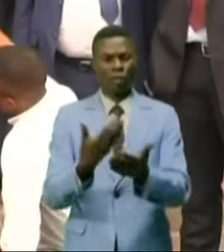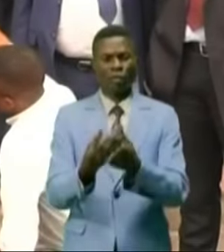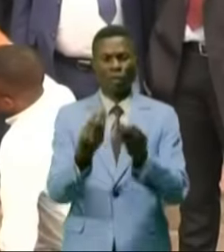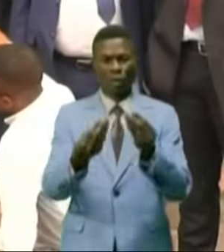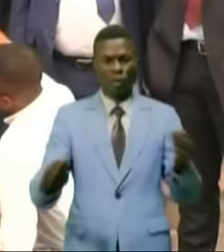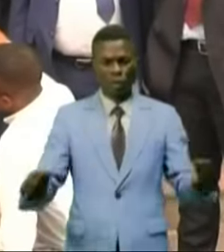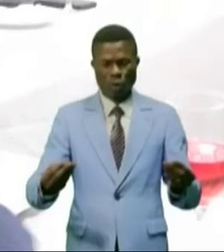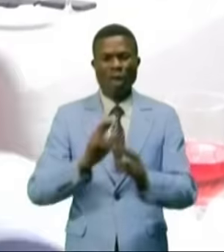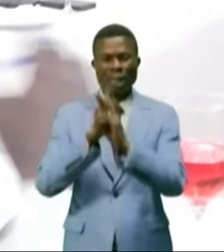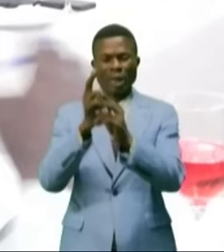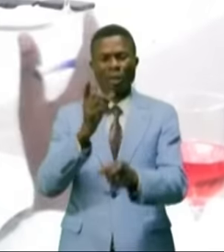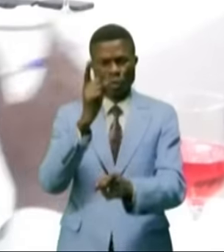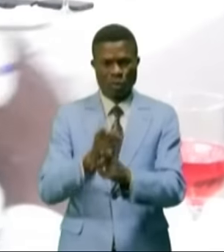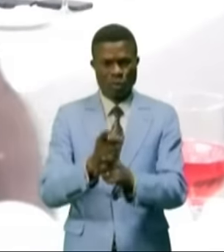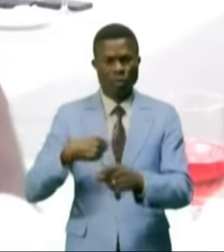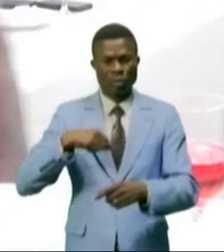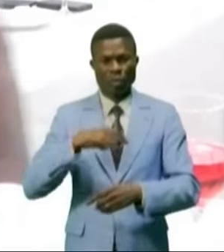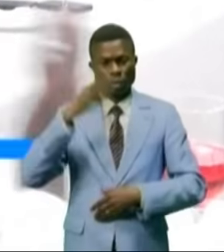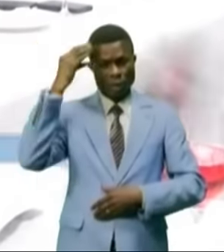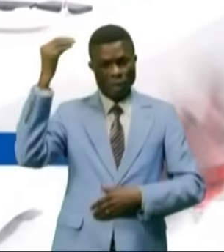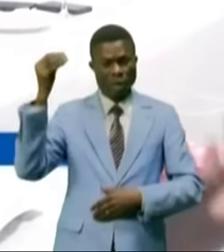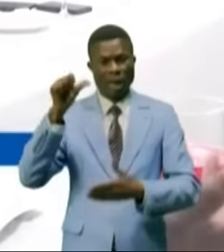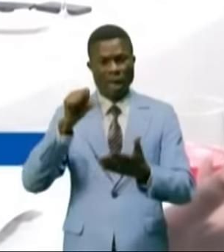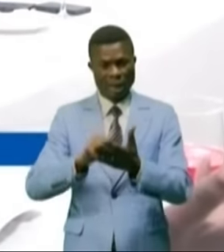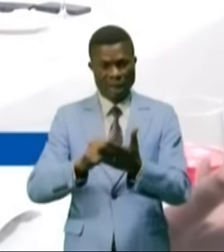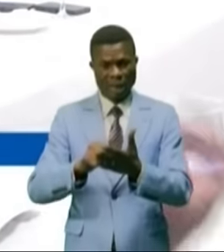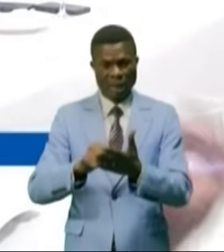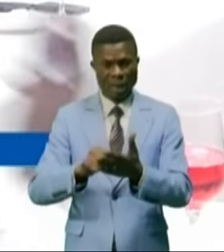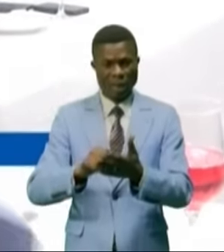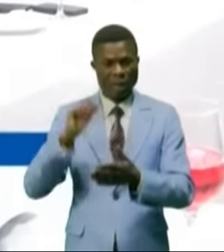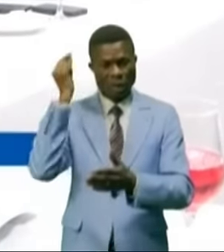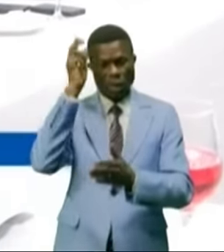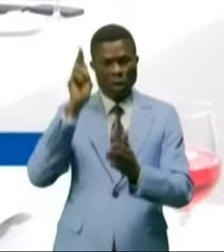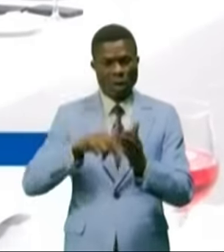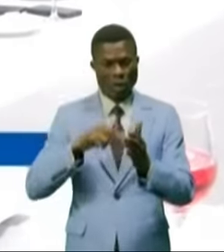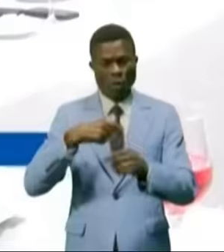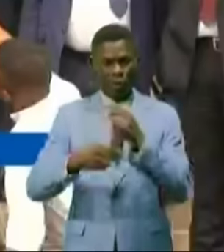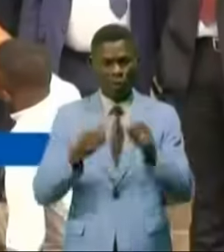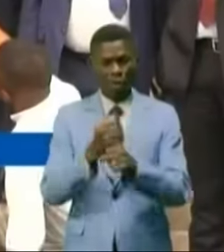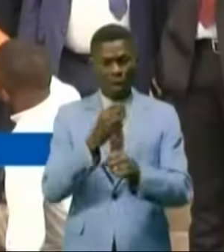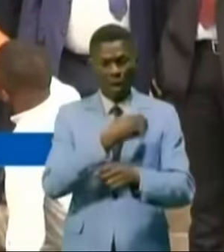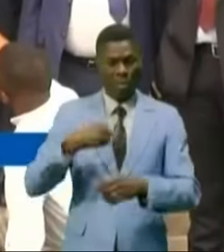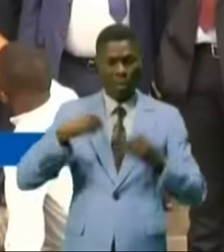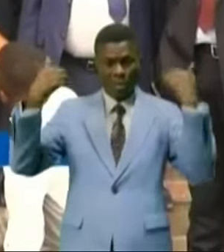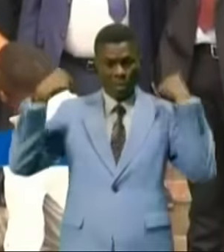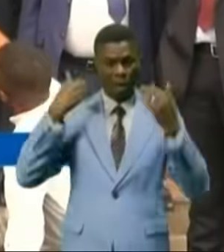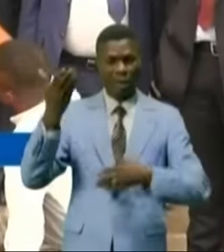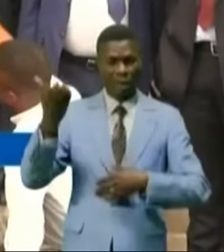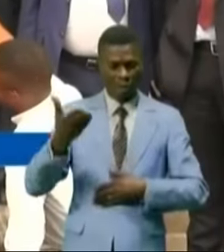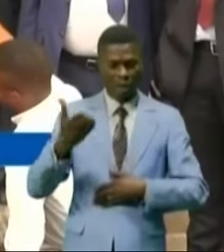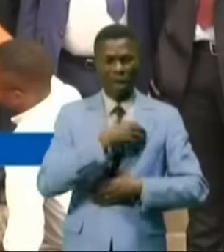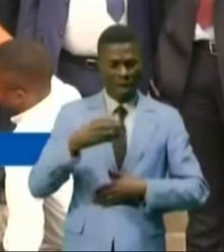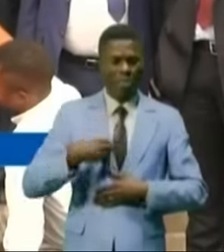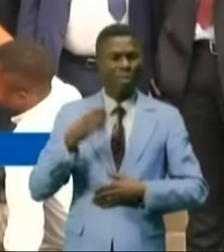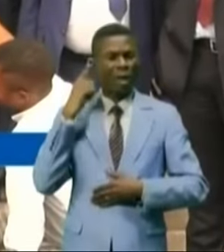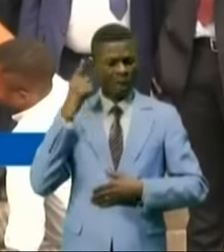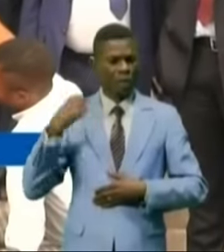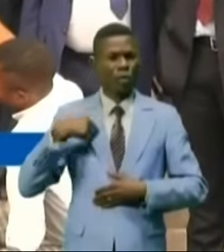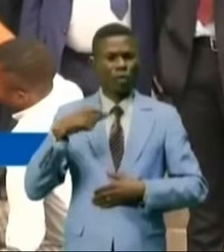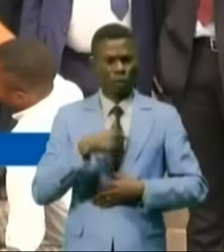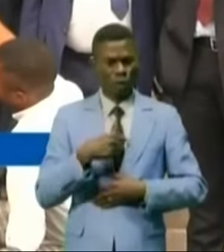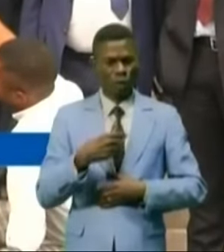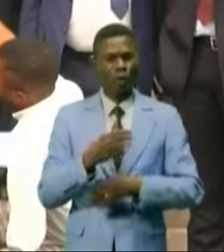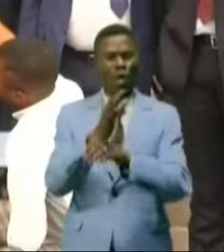réponses idoines. Et nous espérons qu'à la tête du gouvernement, comme il y a une dame, elle saura être beaucoup plus différente que